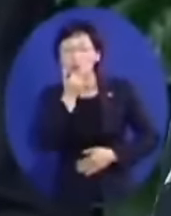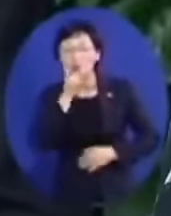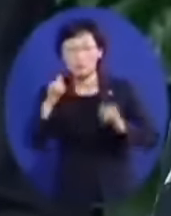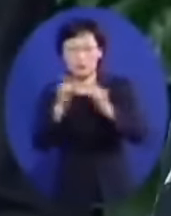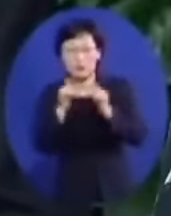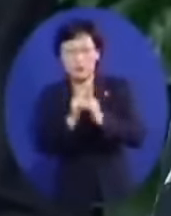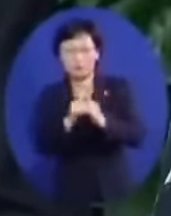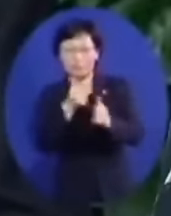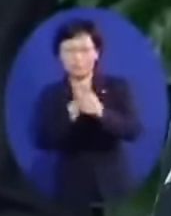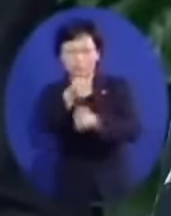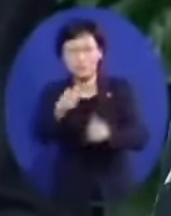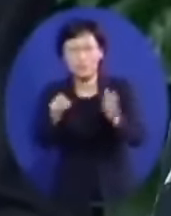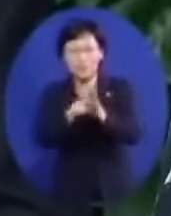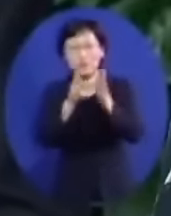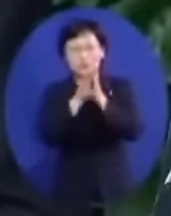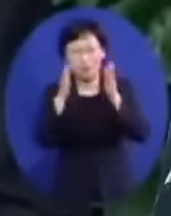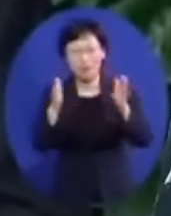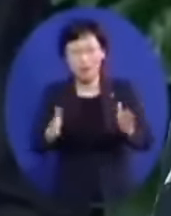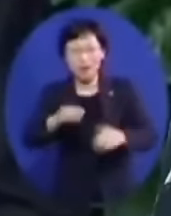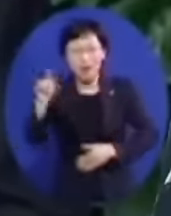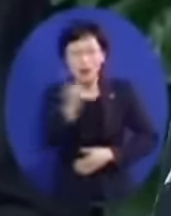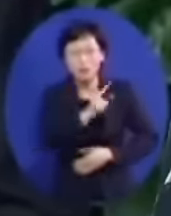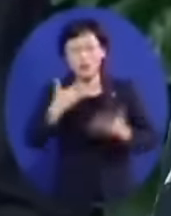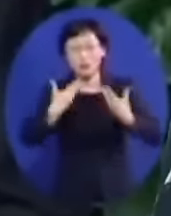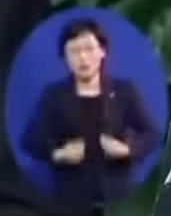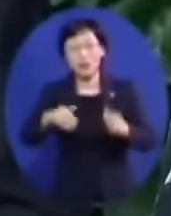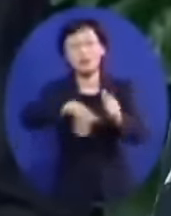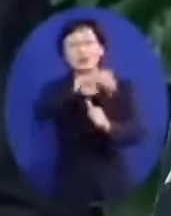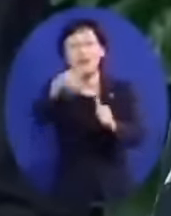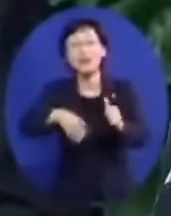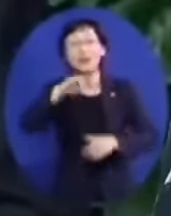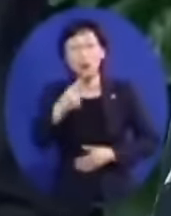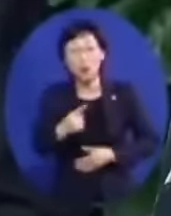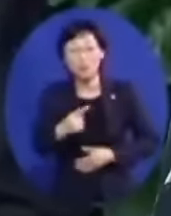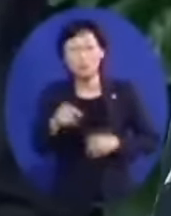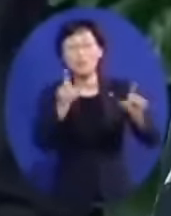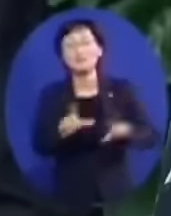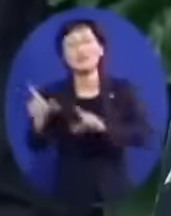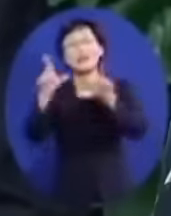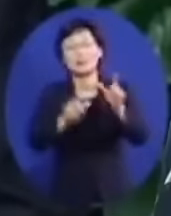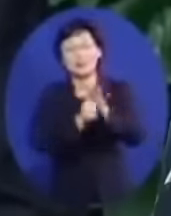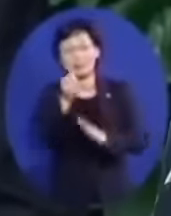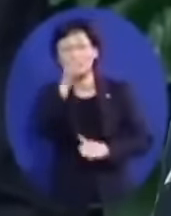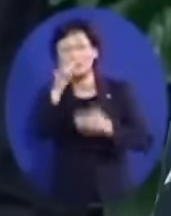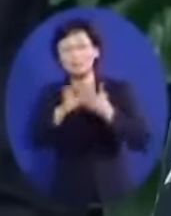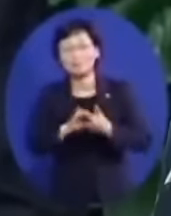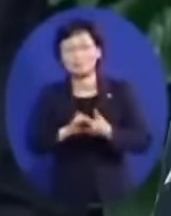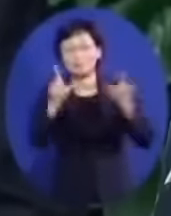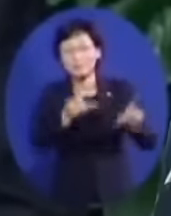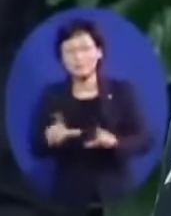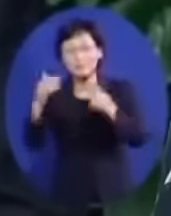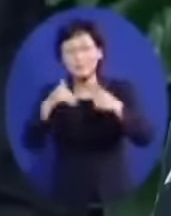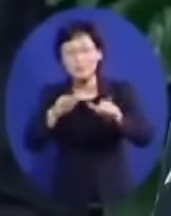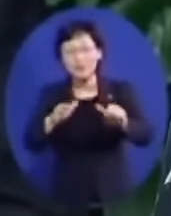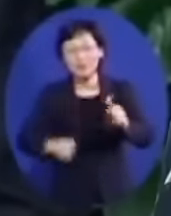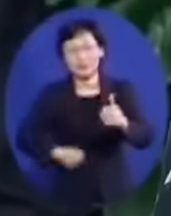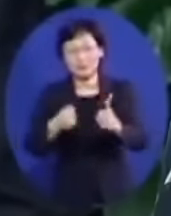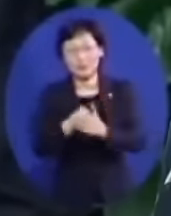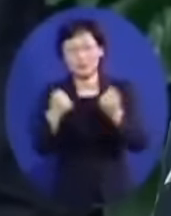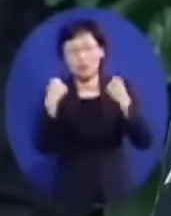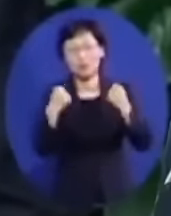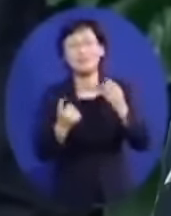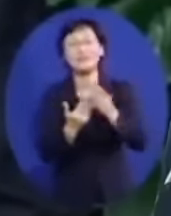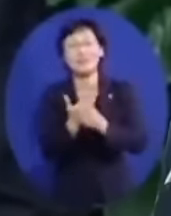것을 믿기 시작한 것입니다. 아무리 절망적인 상황이라 할지라도 삶에 희망이 있으면 살아갈 힘과 용기가